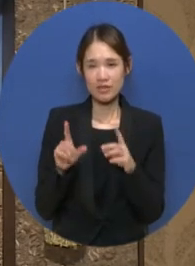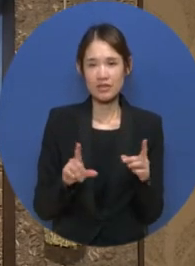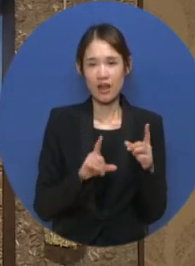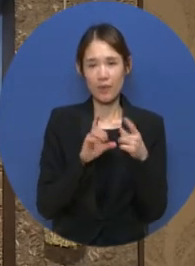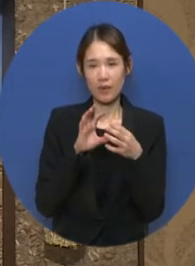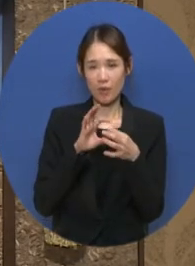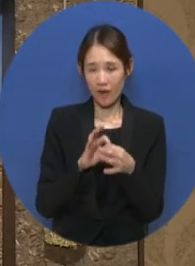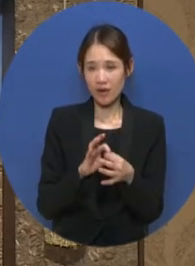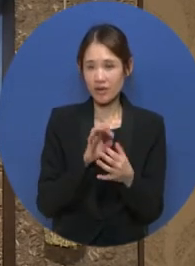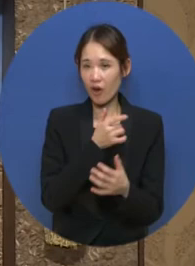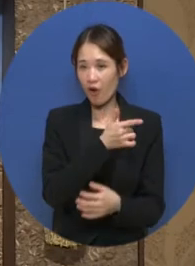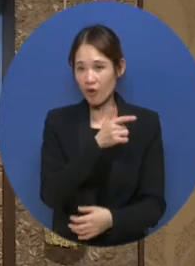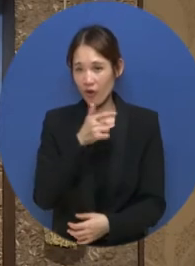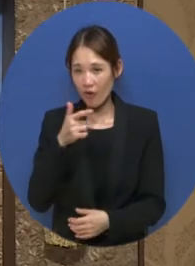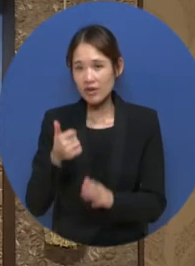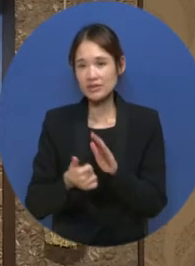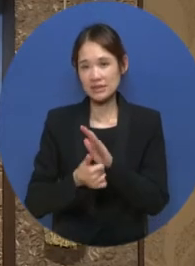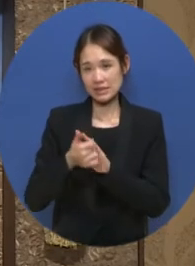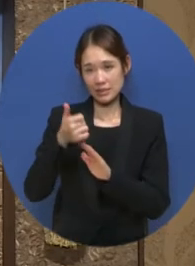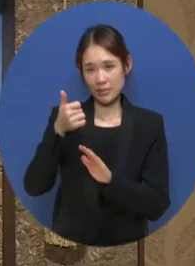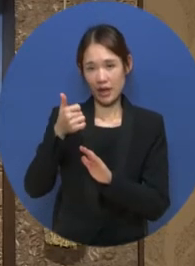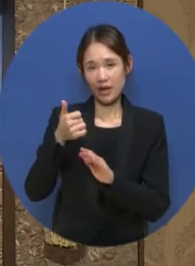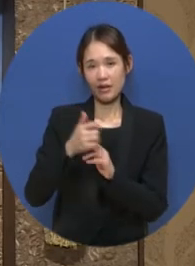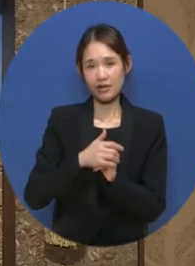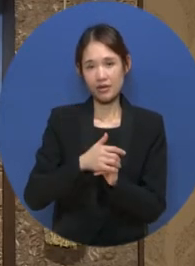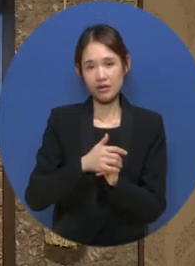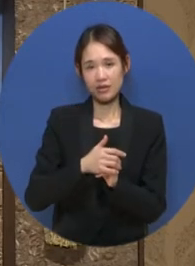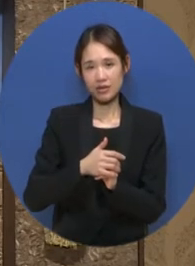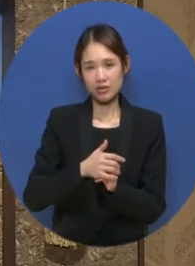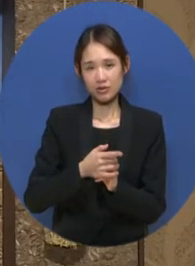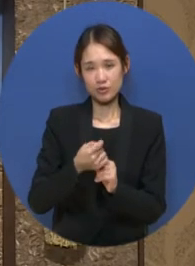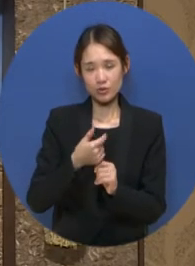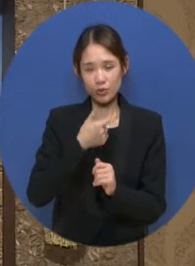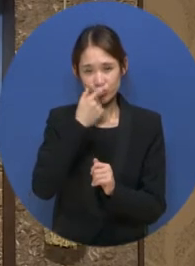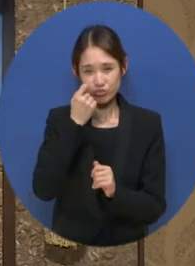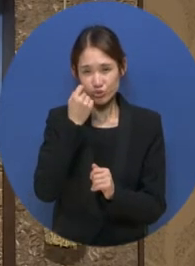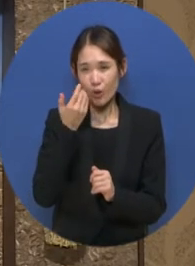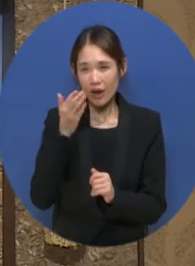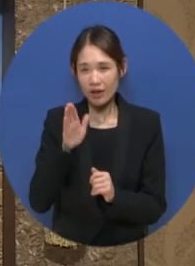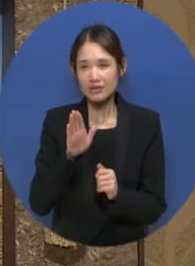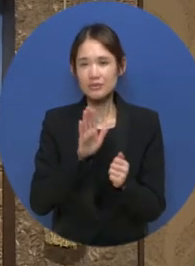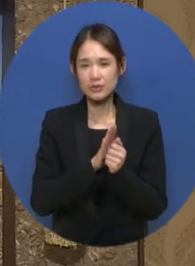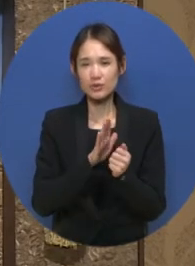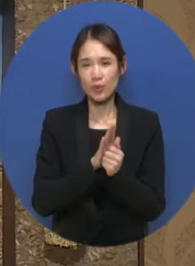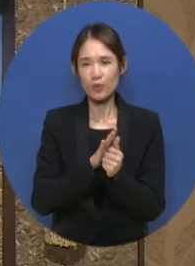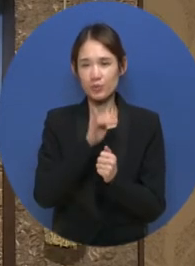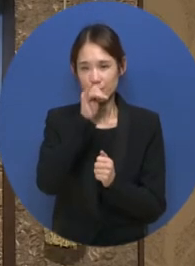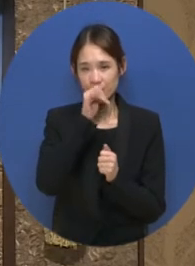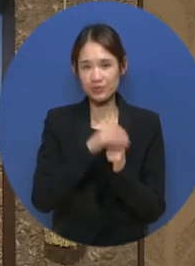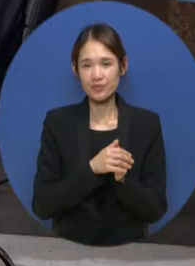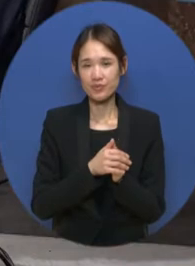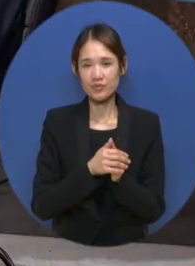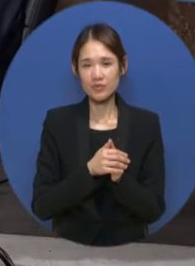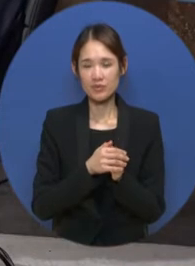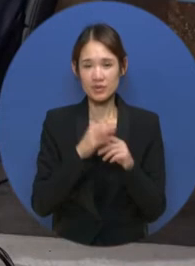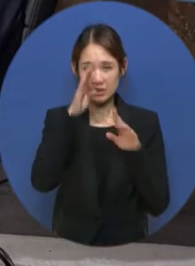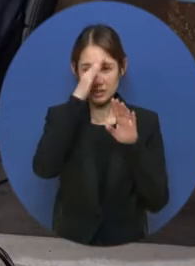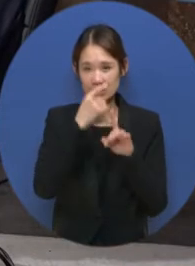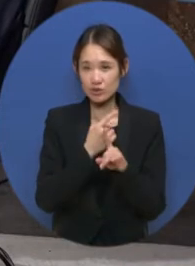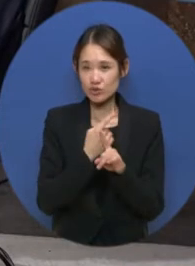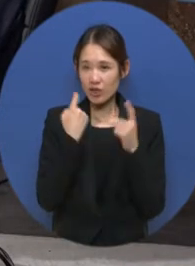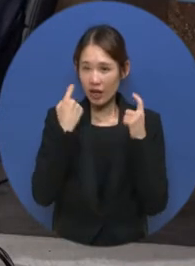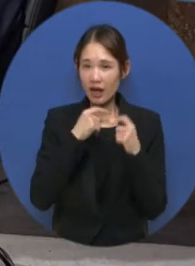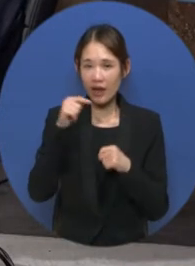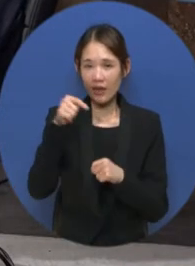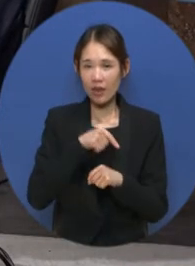대한 여러가지 막 뭐 이런 것들을 조금 가지는데 좀 미약하나마 조금은 도움이 되고 있는 것 같습니다 4 2 7 여행